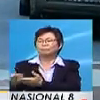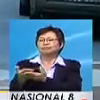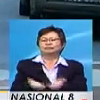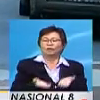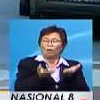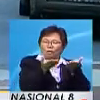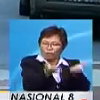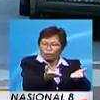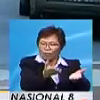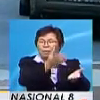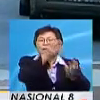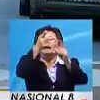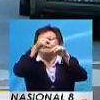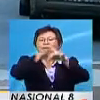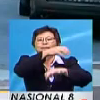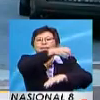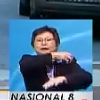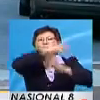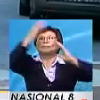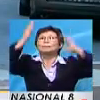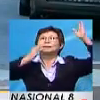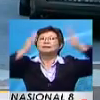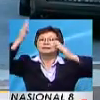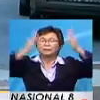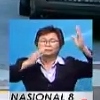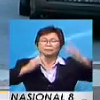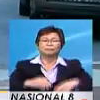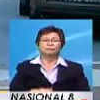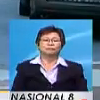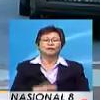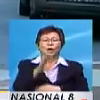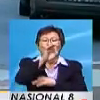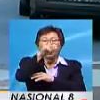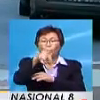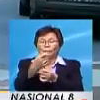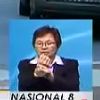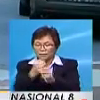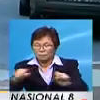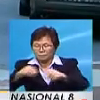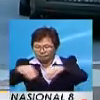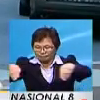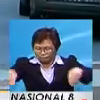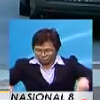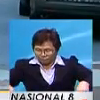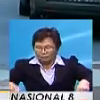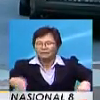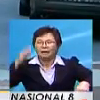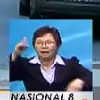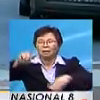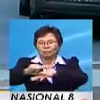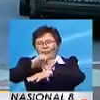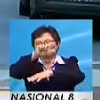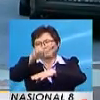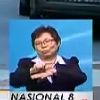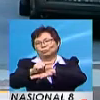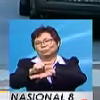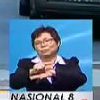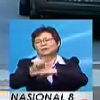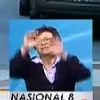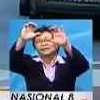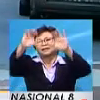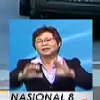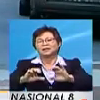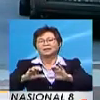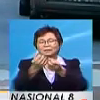kanan Malaysia di sini sehubungan itu operasi keselamatanesempadan turut akanunakai sebaguan